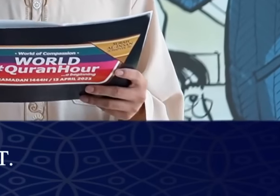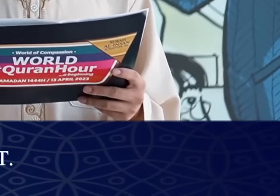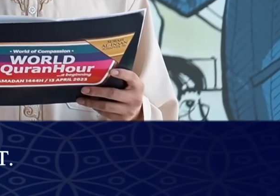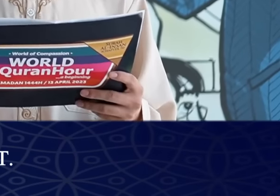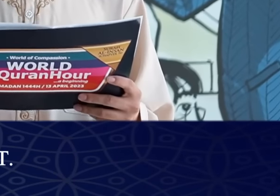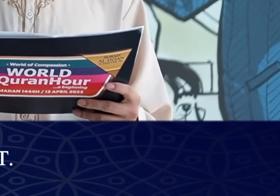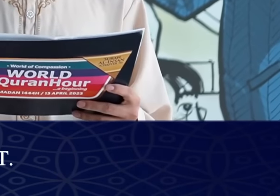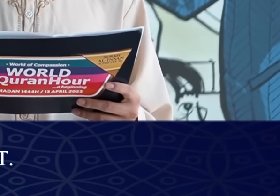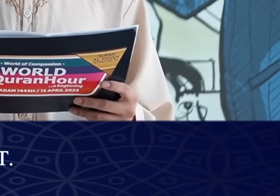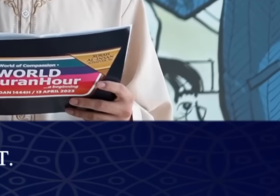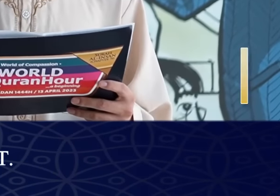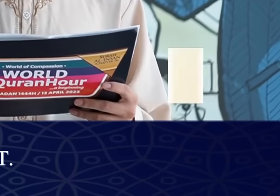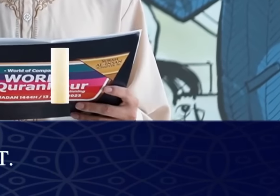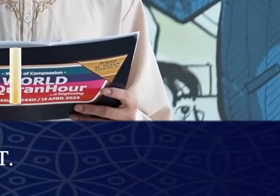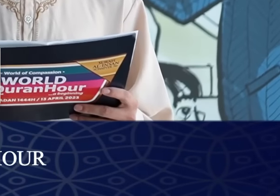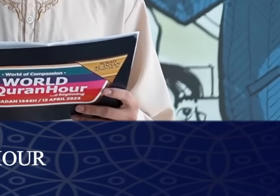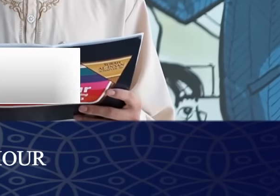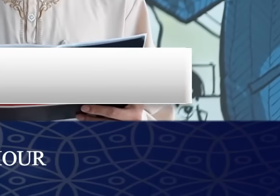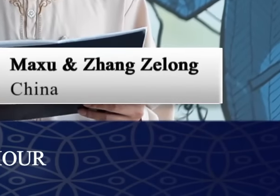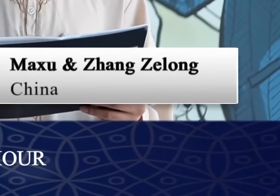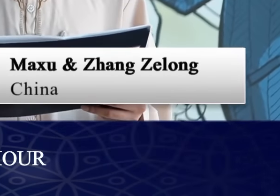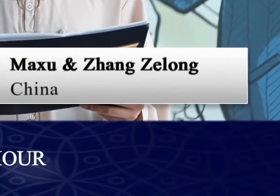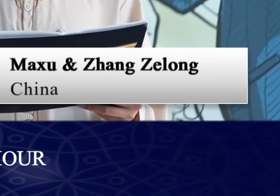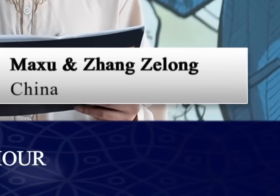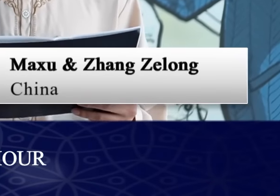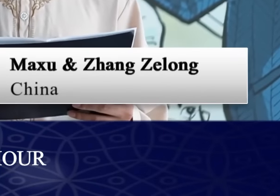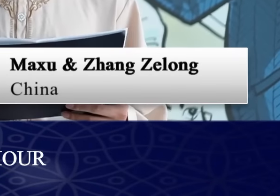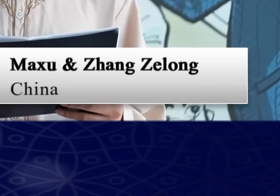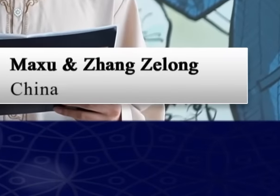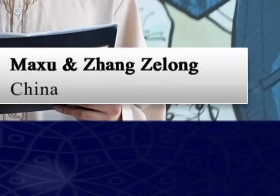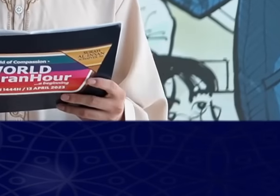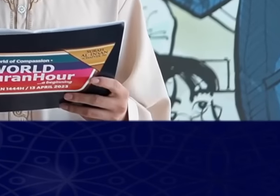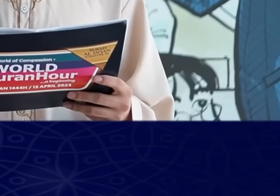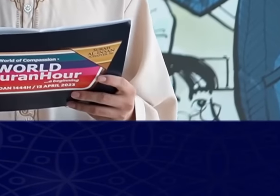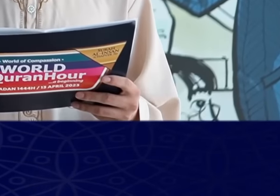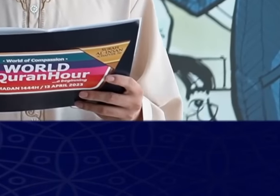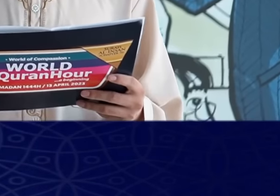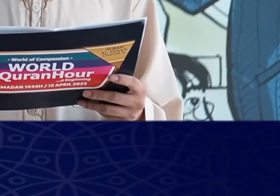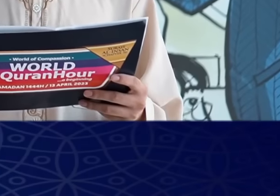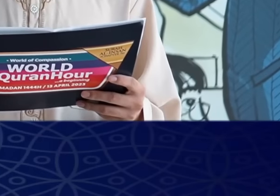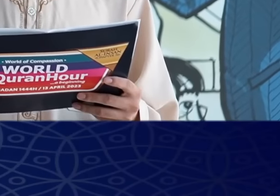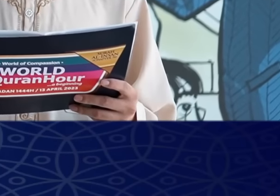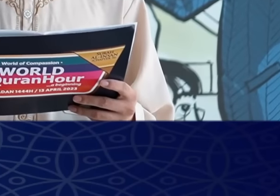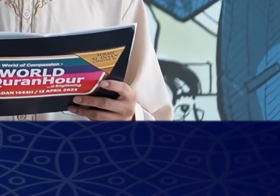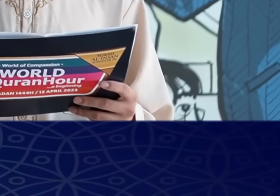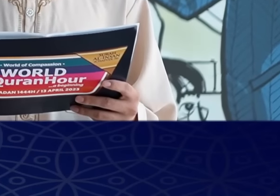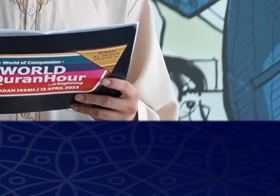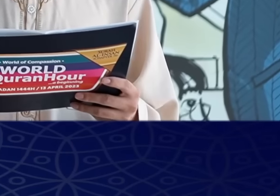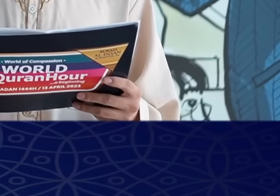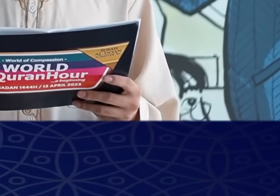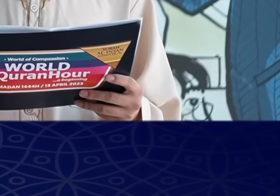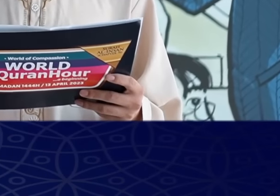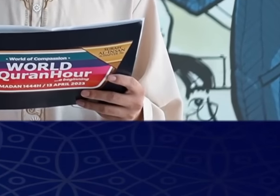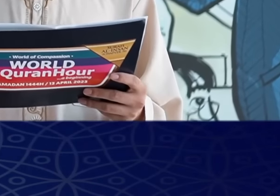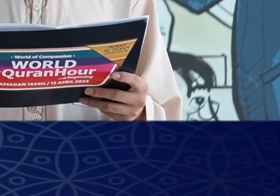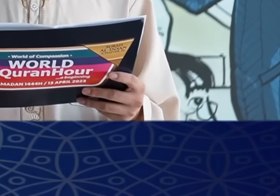Assalamualaikum warahmatullahi wabarakatuh. Let's celebrate World Quran Hour. 让我们用与古兰经的一个小时，让我们用一个